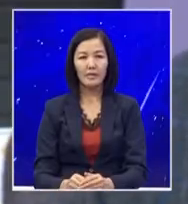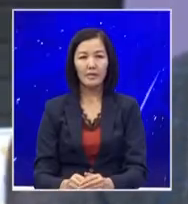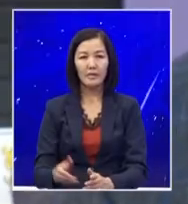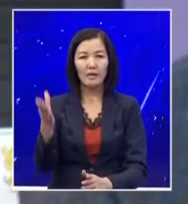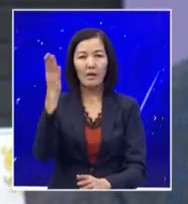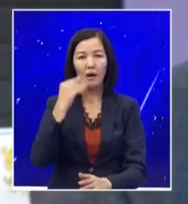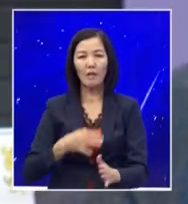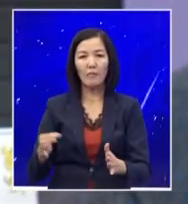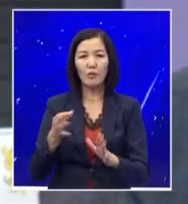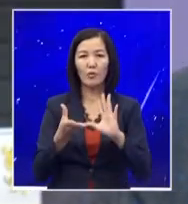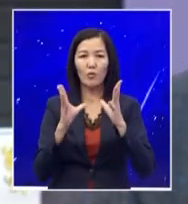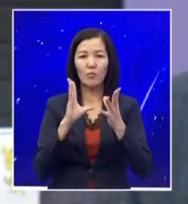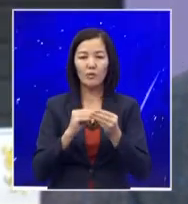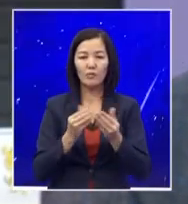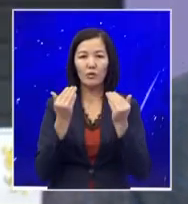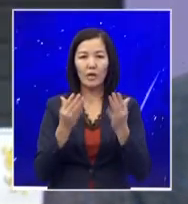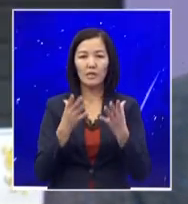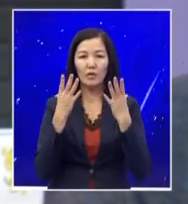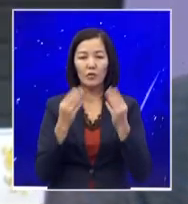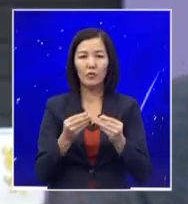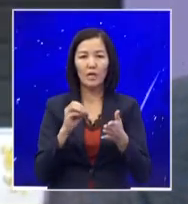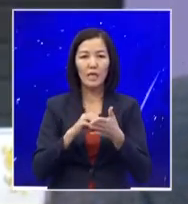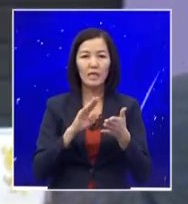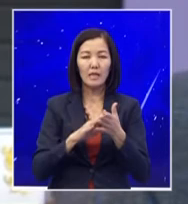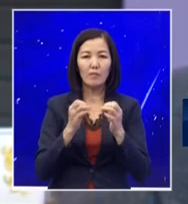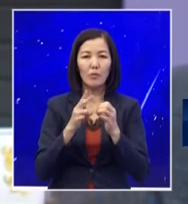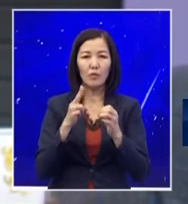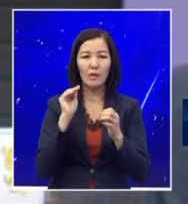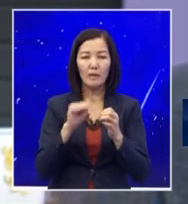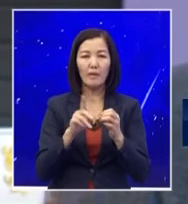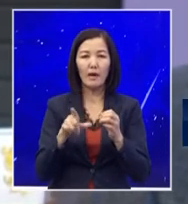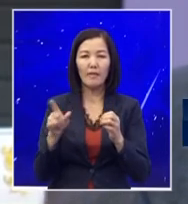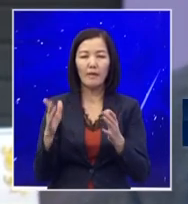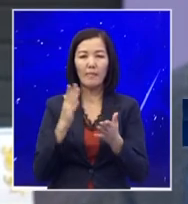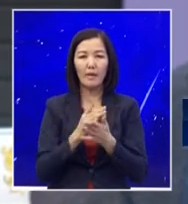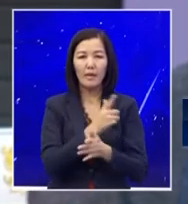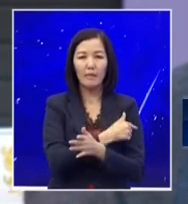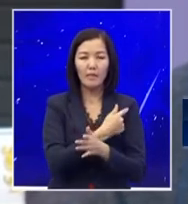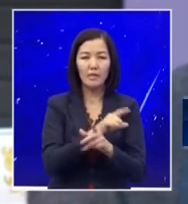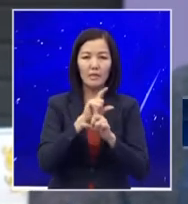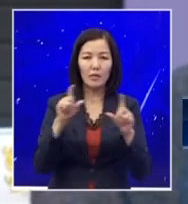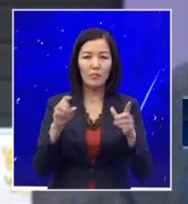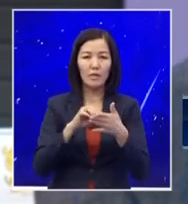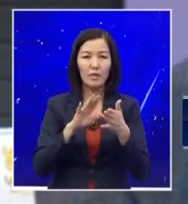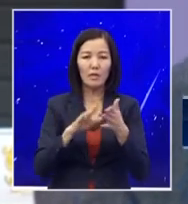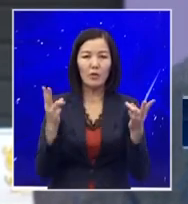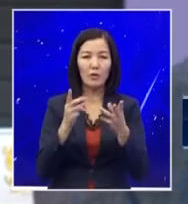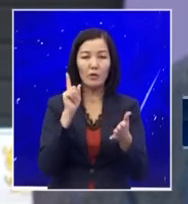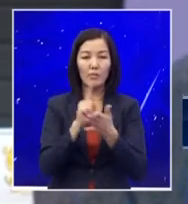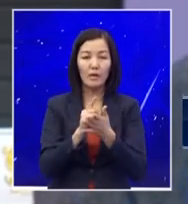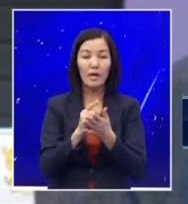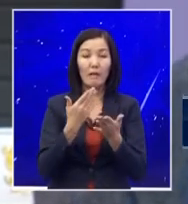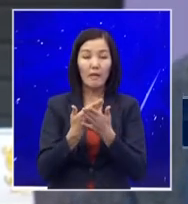Алматы облысы бойынша айтатын болсақ, қазіргі таңда тіркелмеген 12 мың адам бар. Соларды жаңағы медицина ұйымдарына тіркелуді шақырамыз. Ал